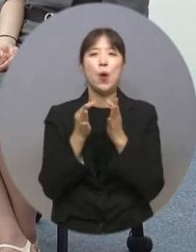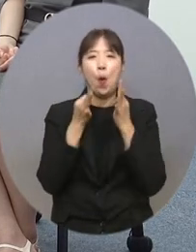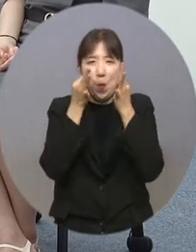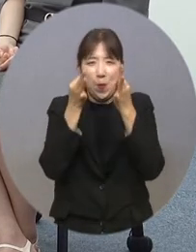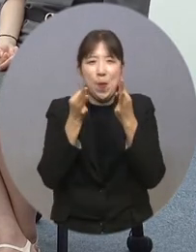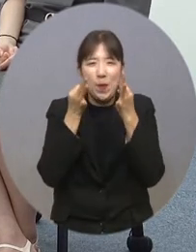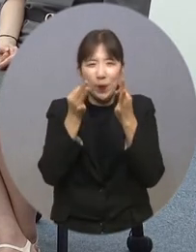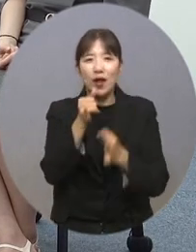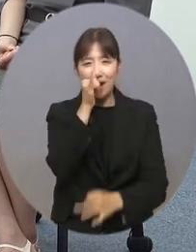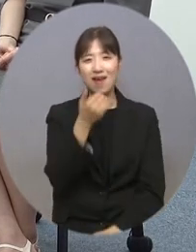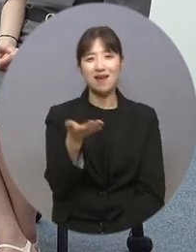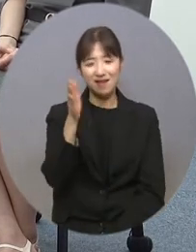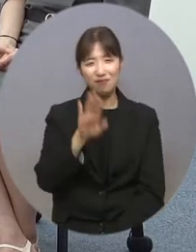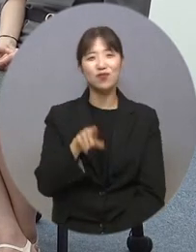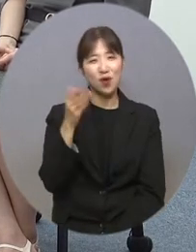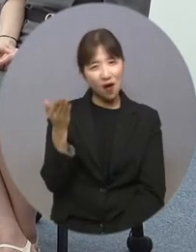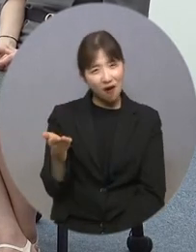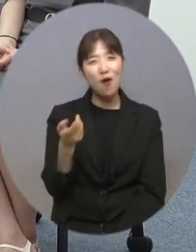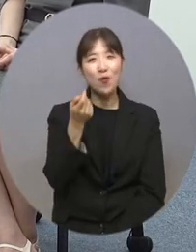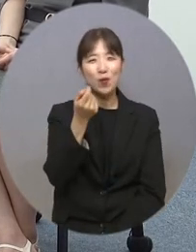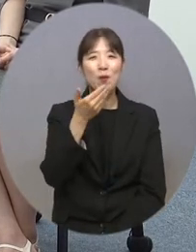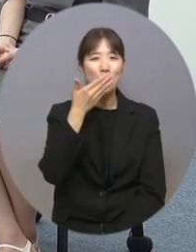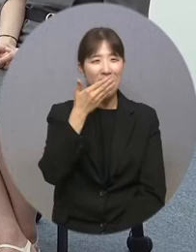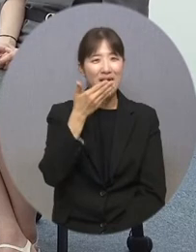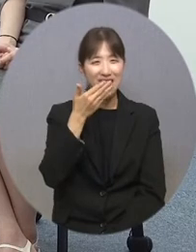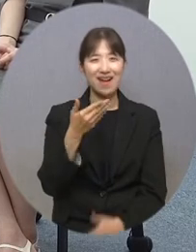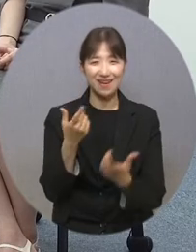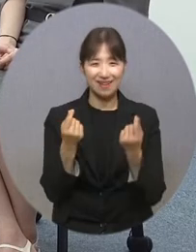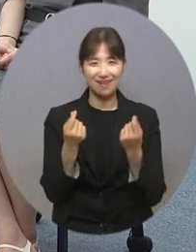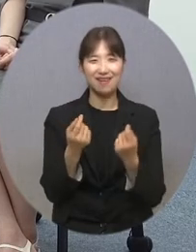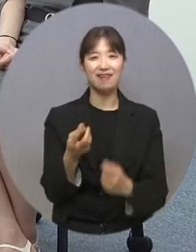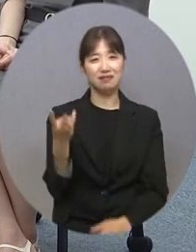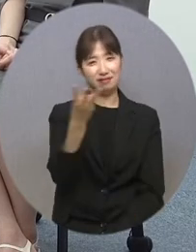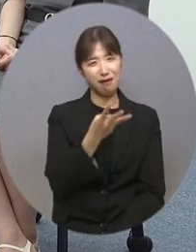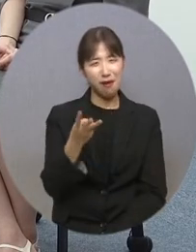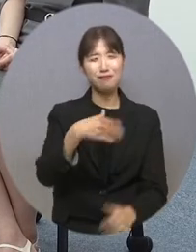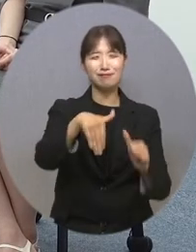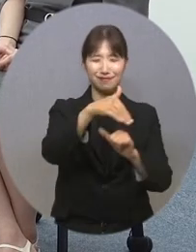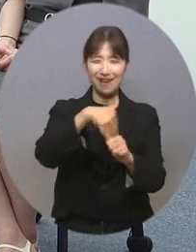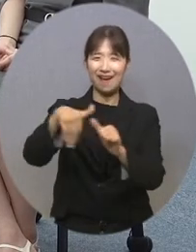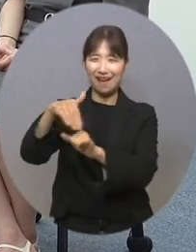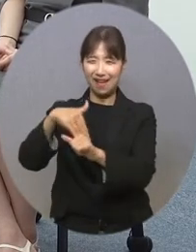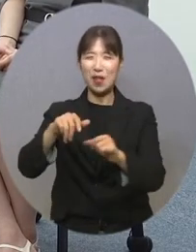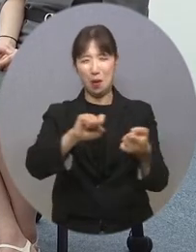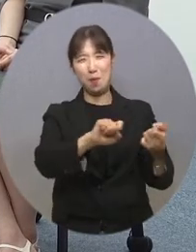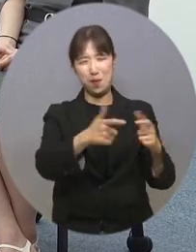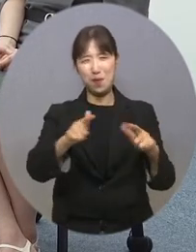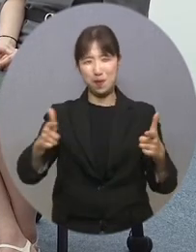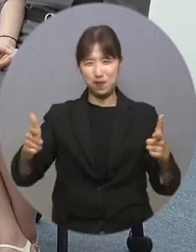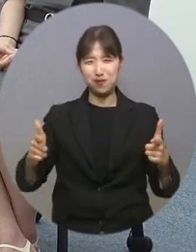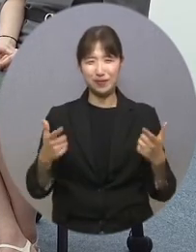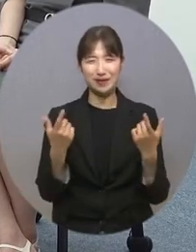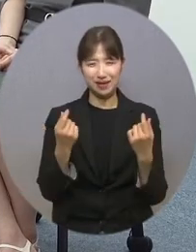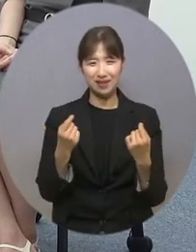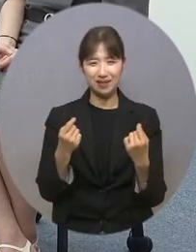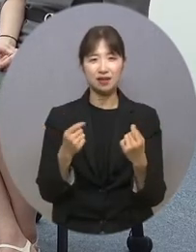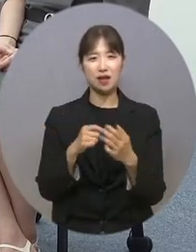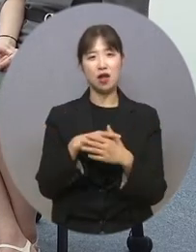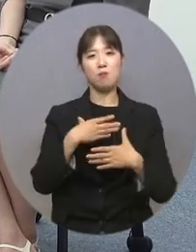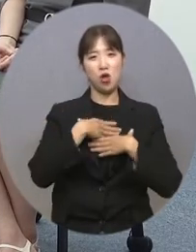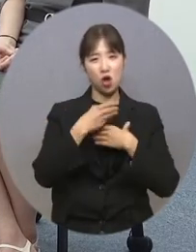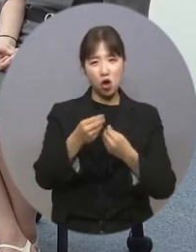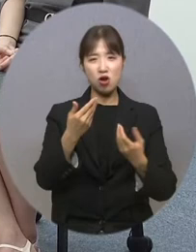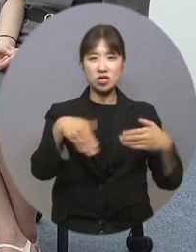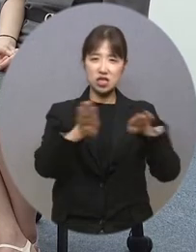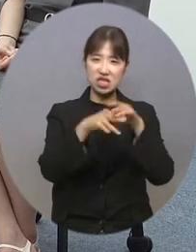이렇게 또 하실 수는 있는 상황이 있네요 우리 3분만 해도 상황이죠 또 다른 시죠 그죠 우리 저편 2가 더 중요 하신